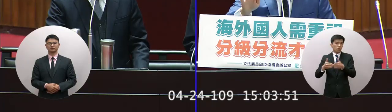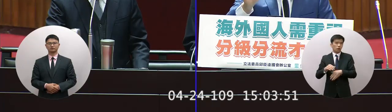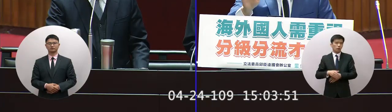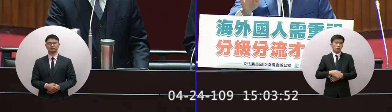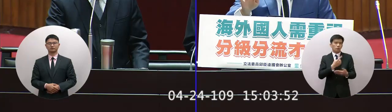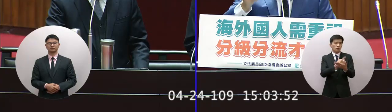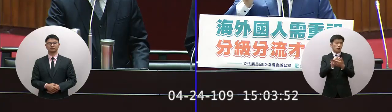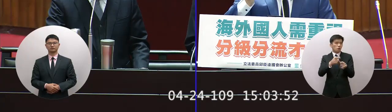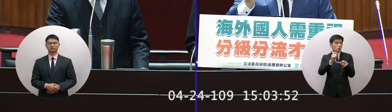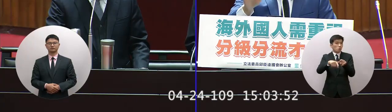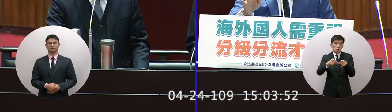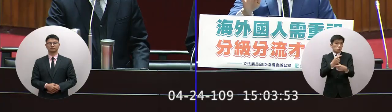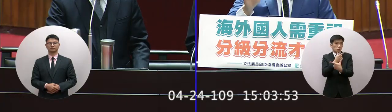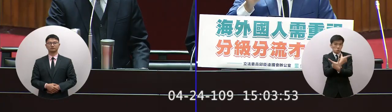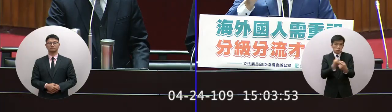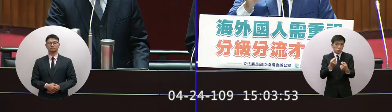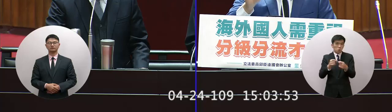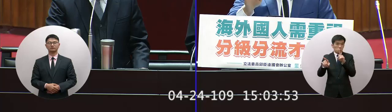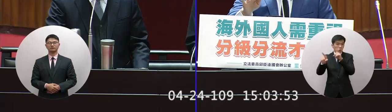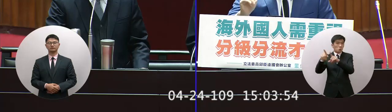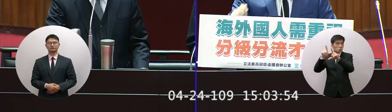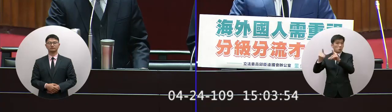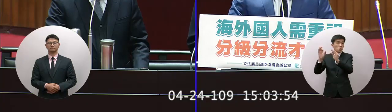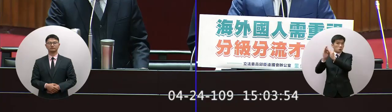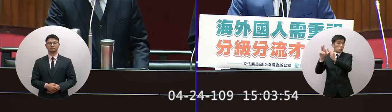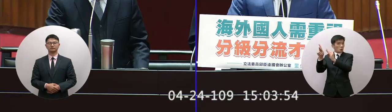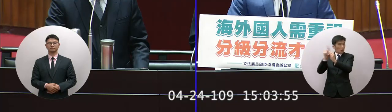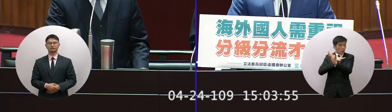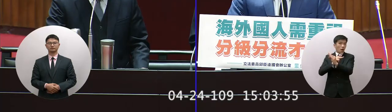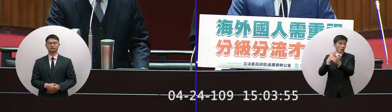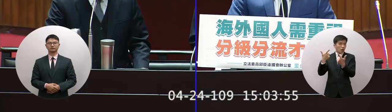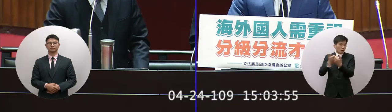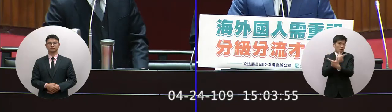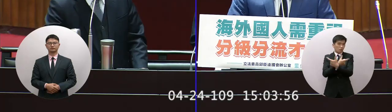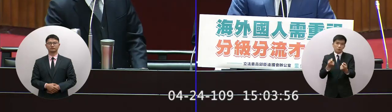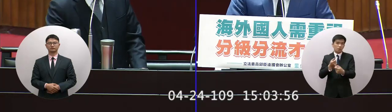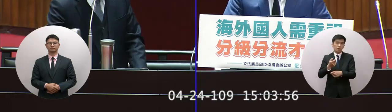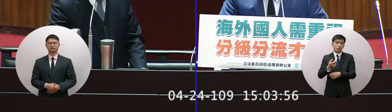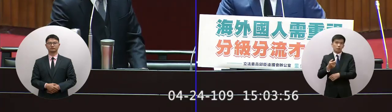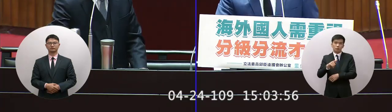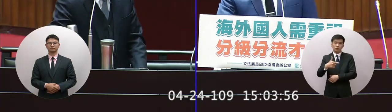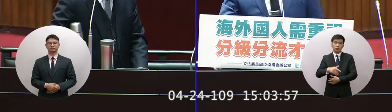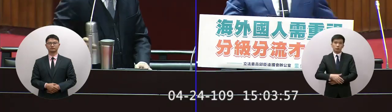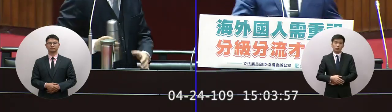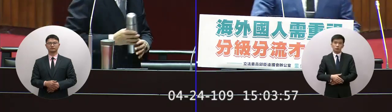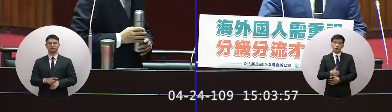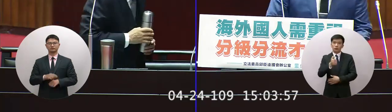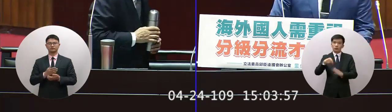适合透过大型的这种贷款的纾困方式，好不好？谢谢院长。